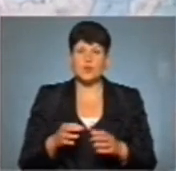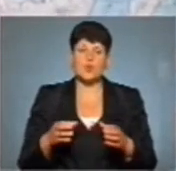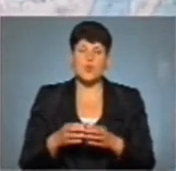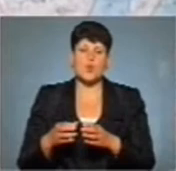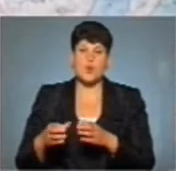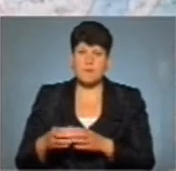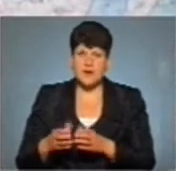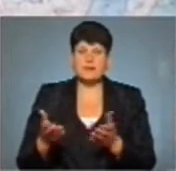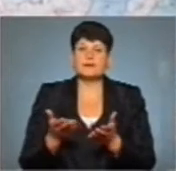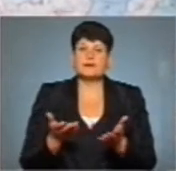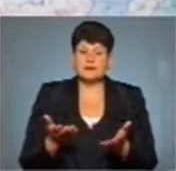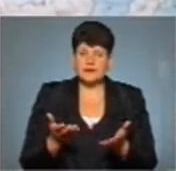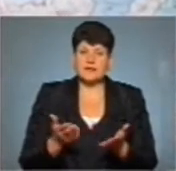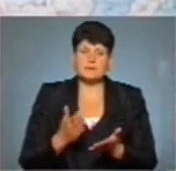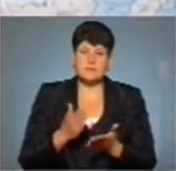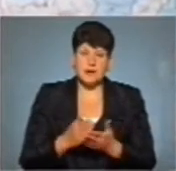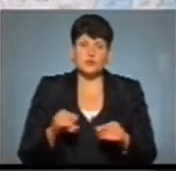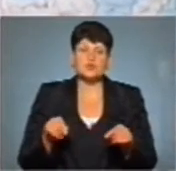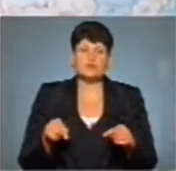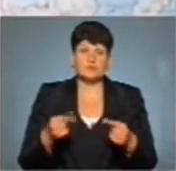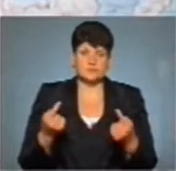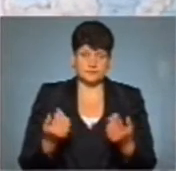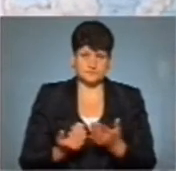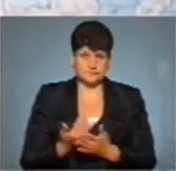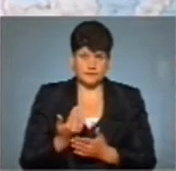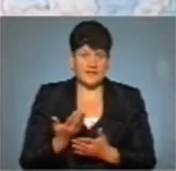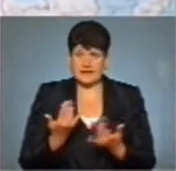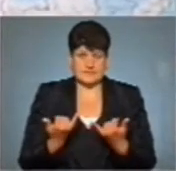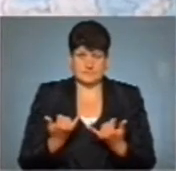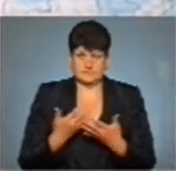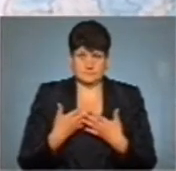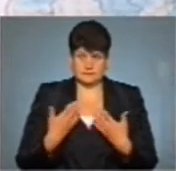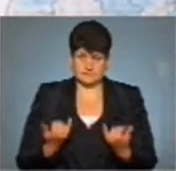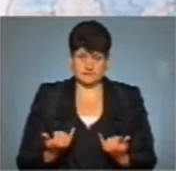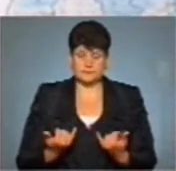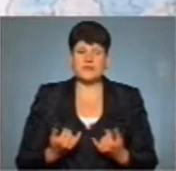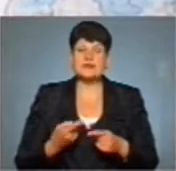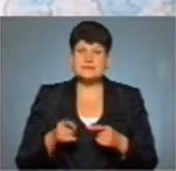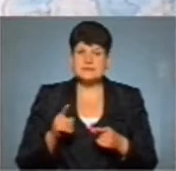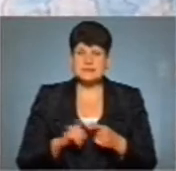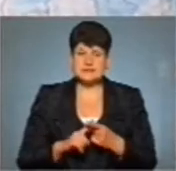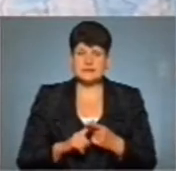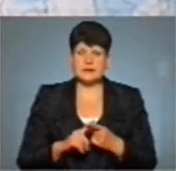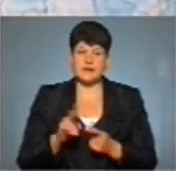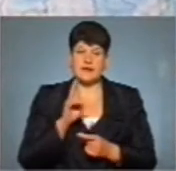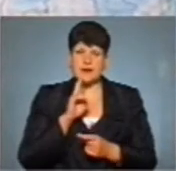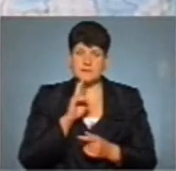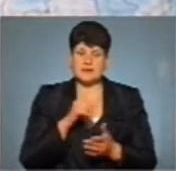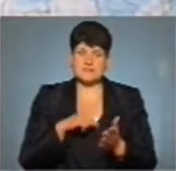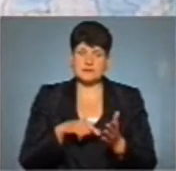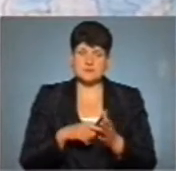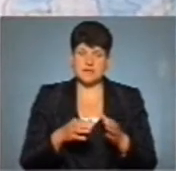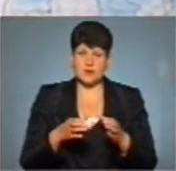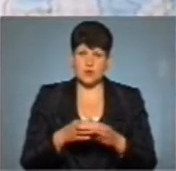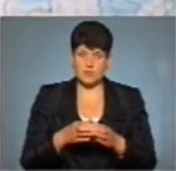які мають утворитися, які не діючі на сьогоднішній день. Це в першу чергу Кременецька міська громада